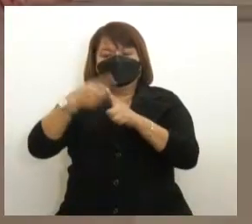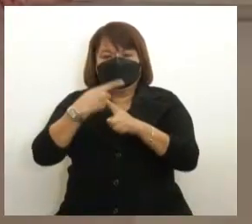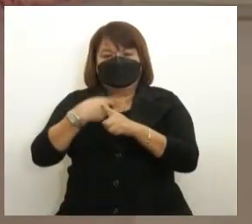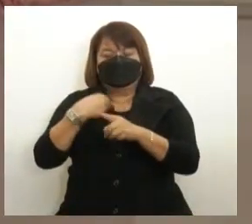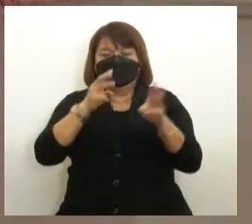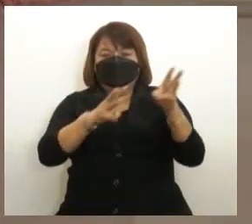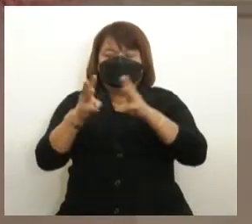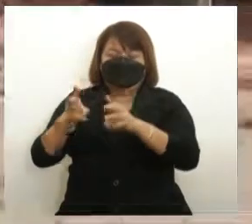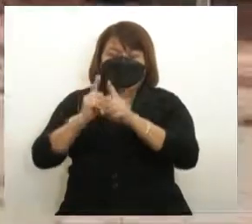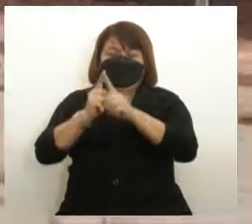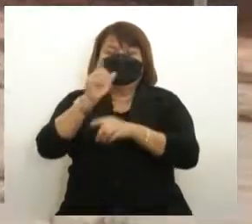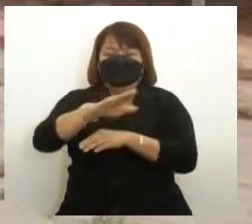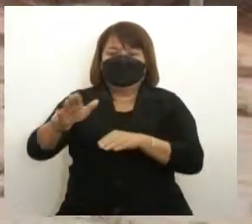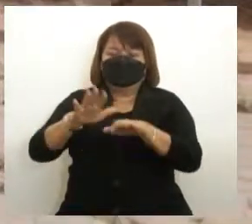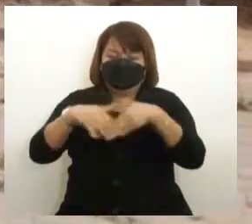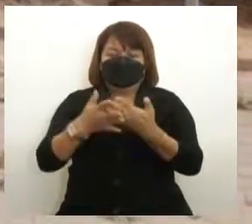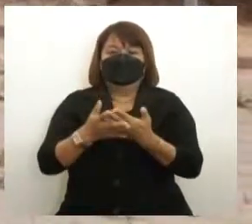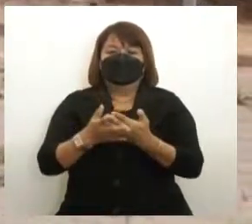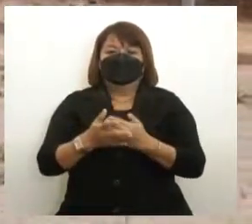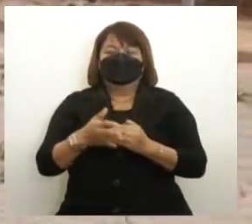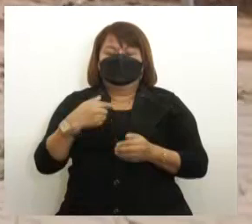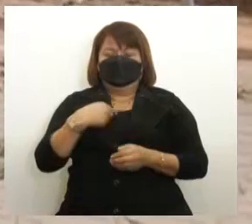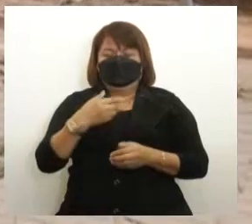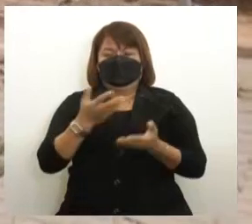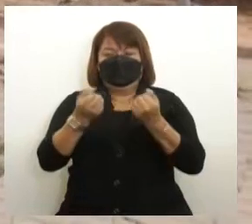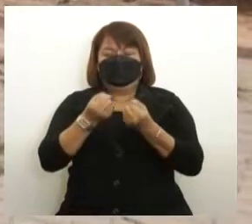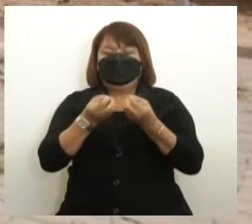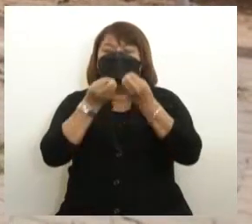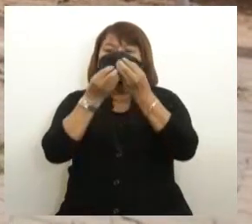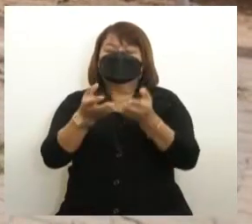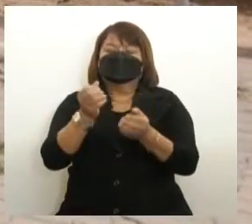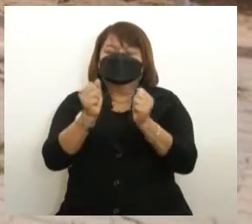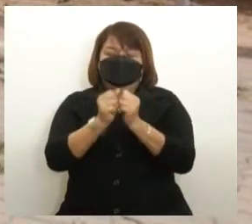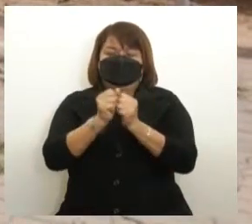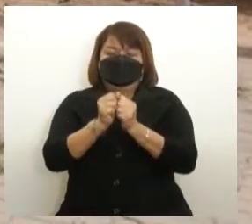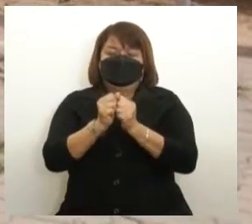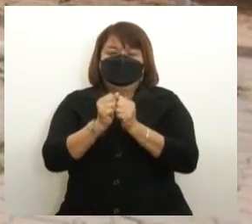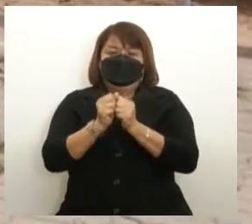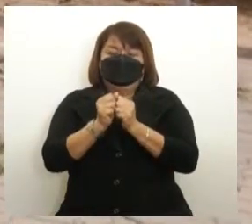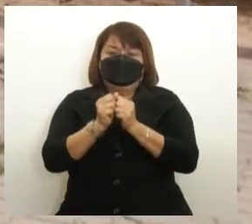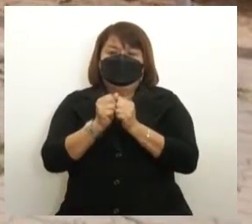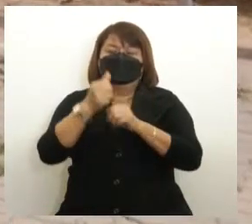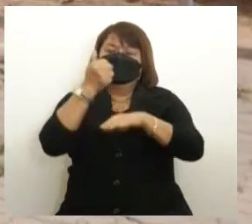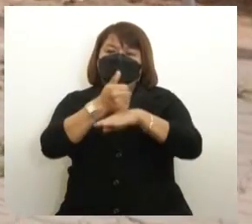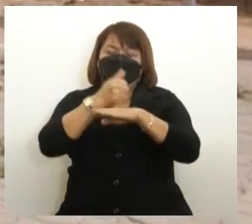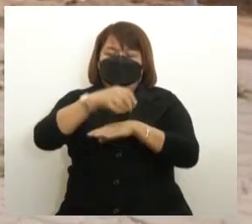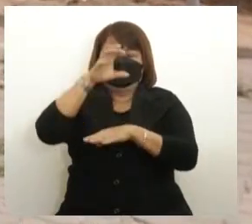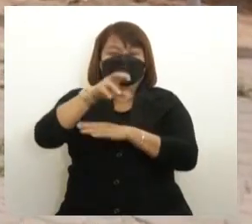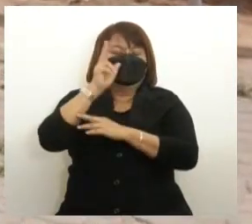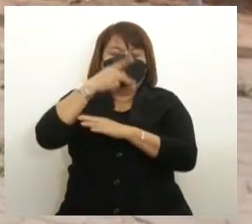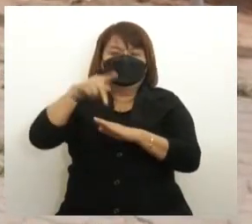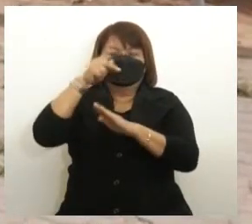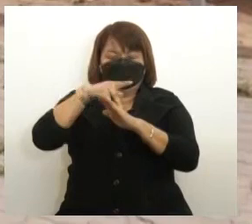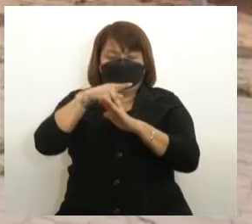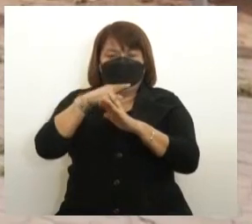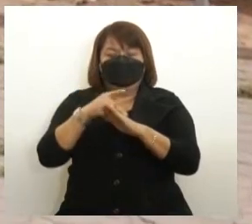การติดตามเด็กอย่างไร วันนี้ผมได้รับมอบหมายจากท่านชัยวัฒน์ตั้งคงผู้มีการสำนักงานเขตพื้นที่การศึกษามัธยมศึกษ